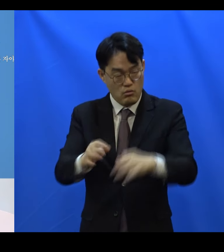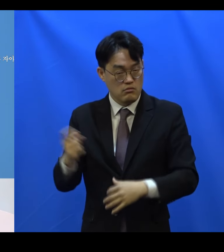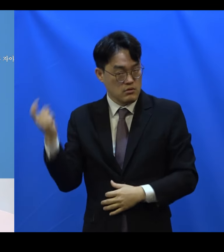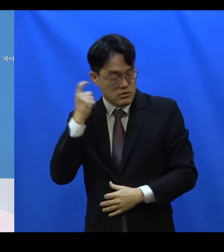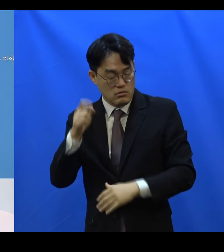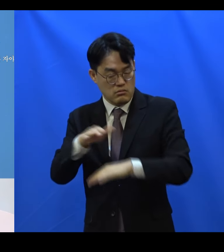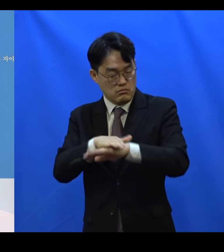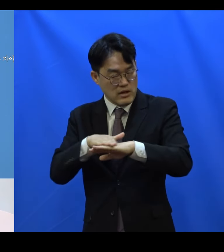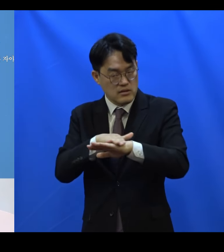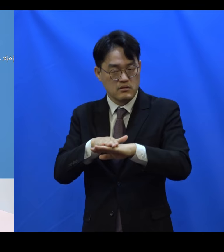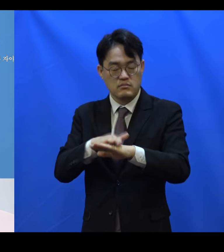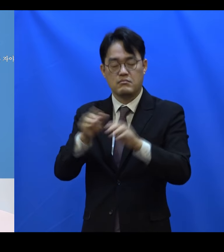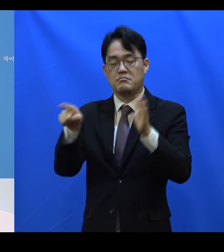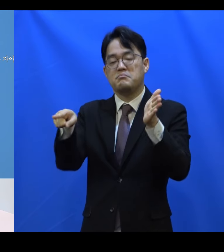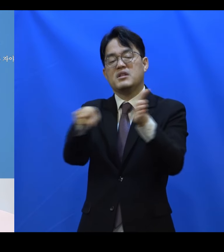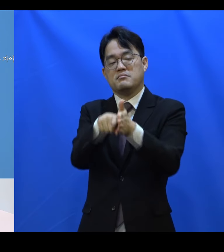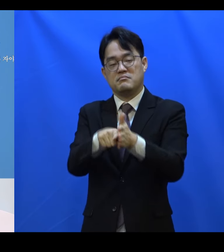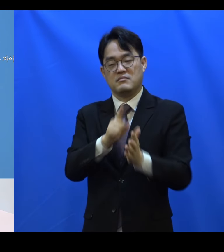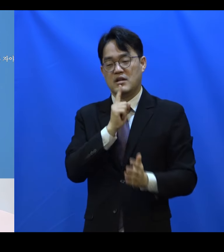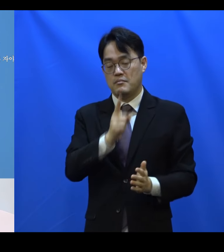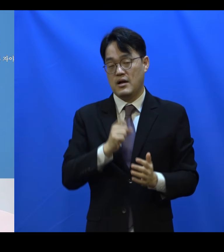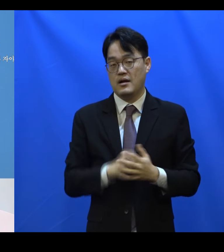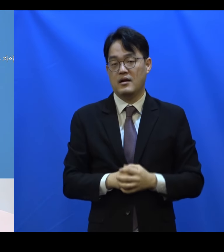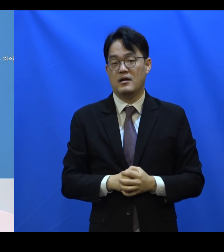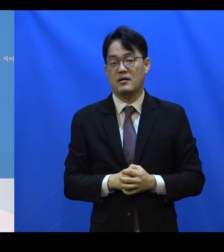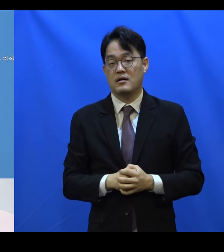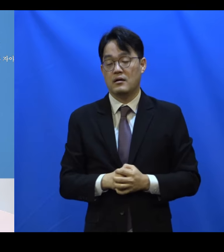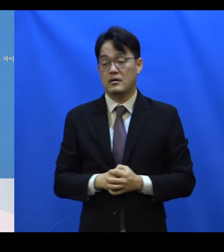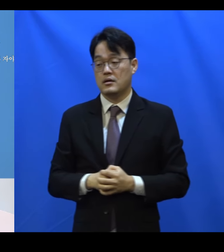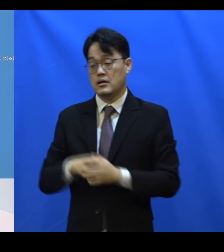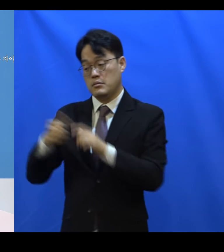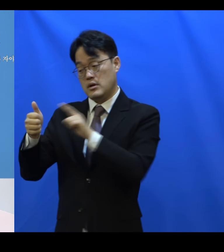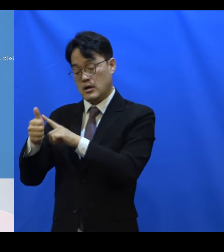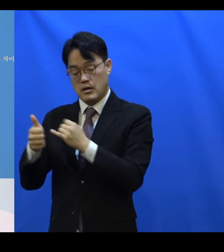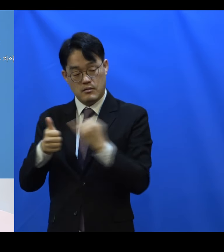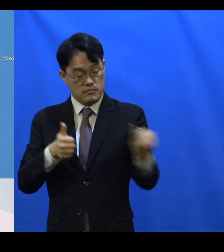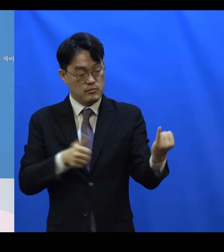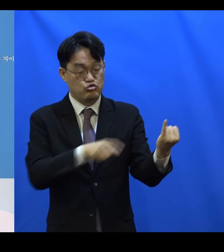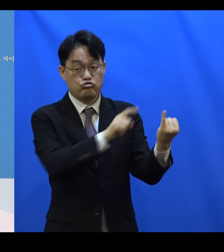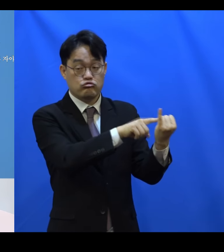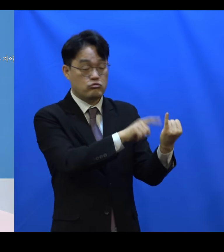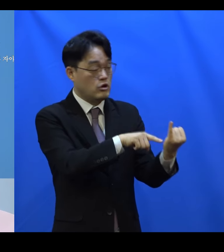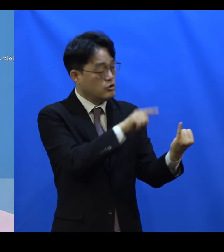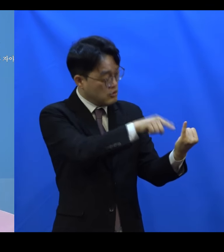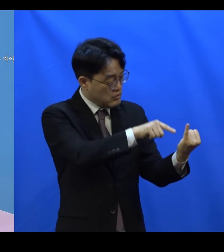같도다. 자, 신부를 가시나무 가운데 백합화라고 부릅니다.